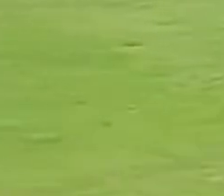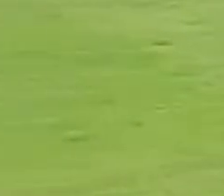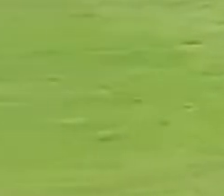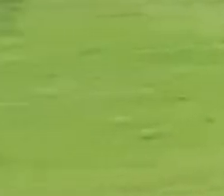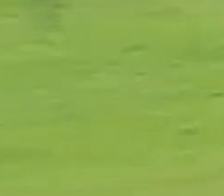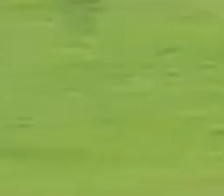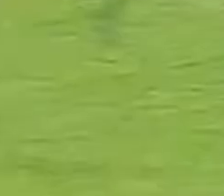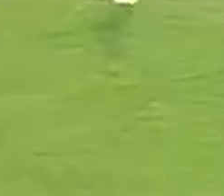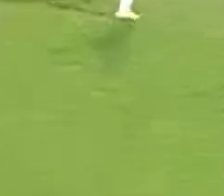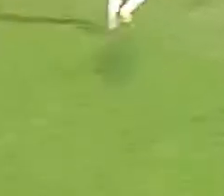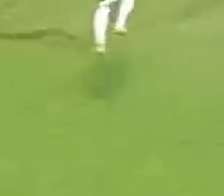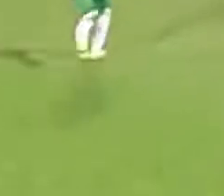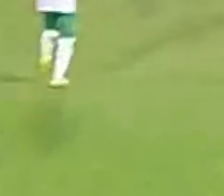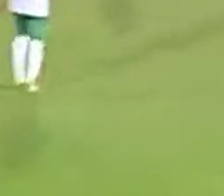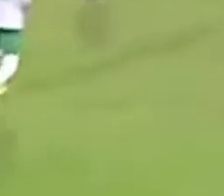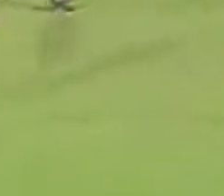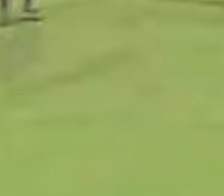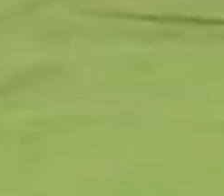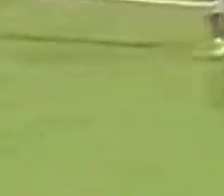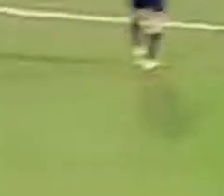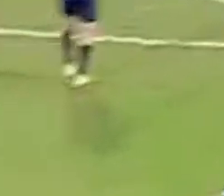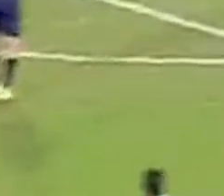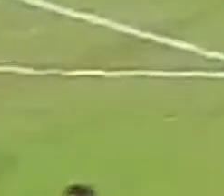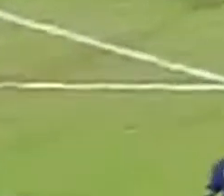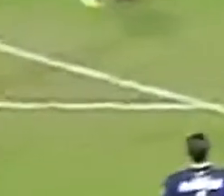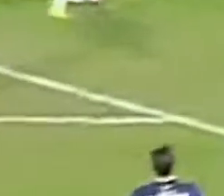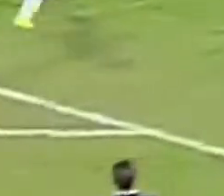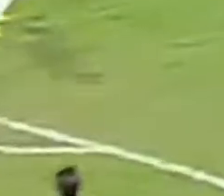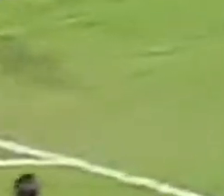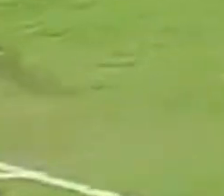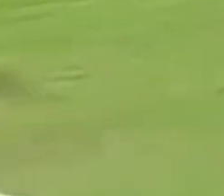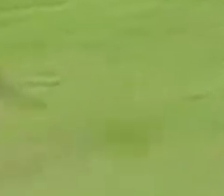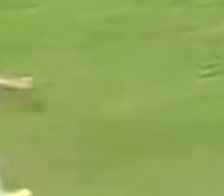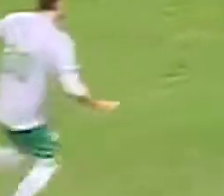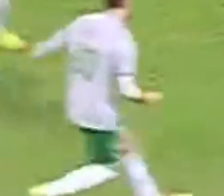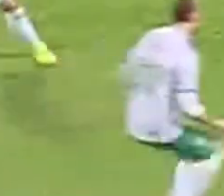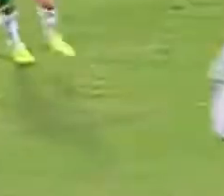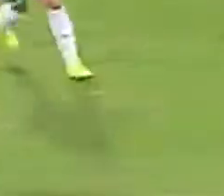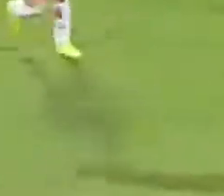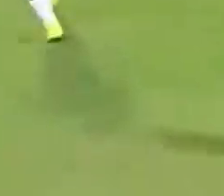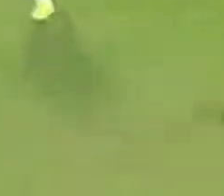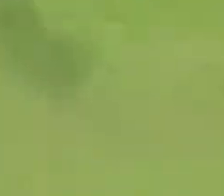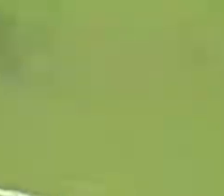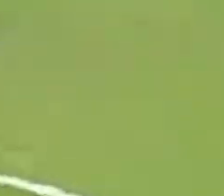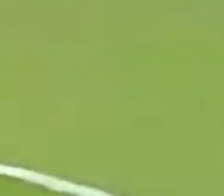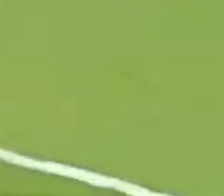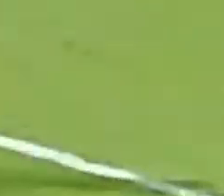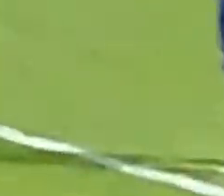خلاف، علي أحمد خلاف، الكرة العرضية، الله الله الله، الله.